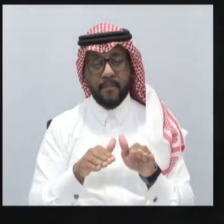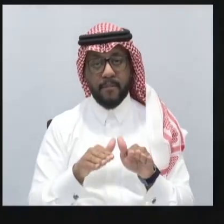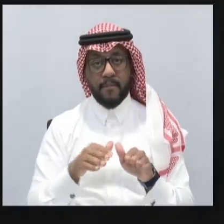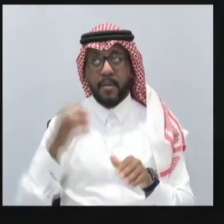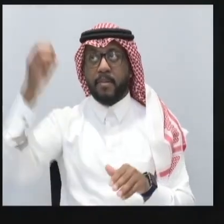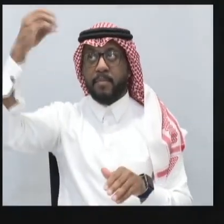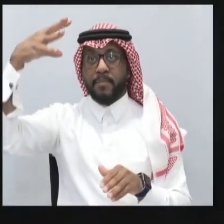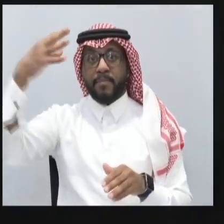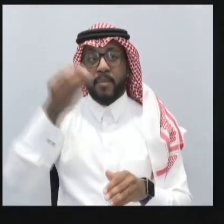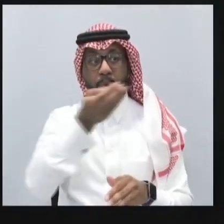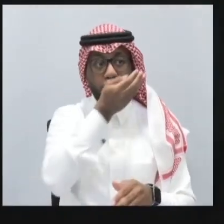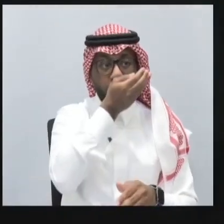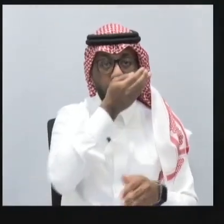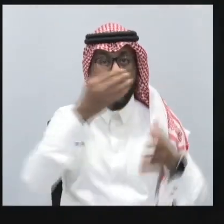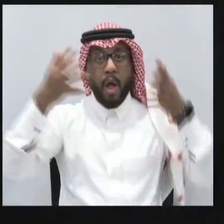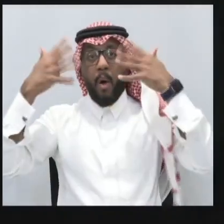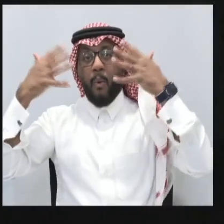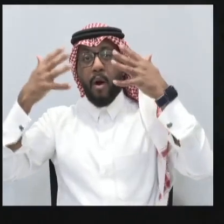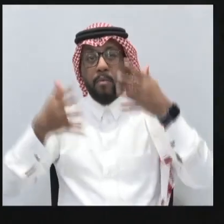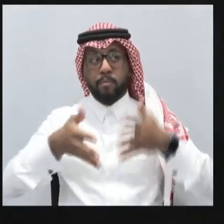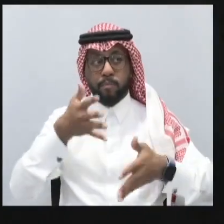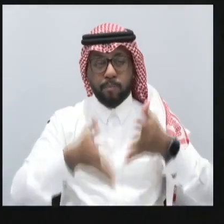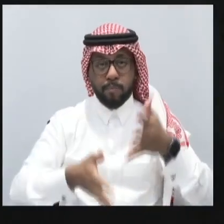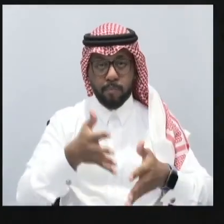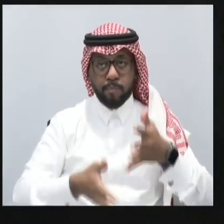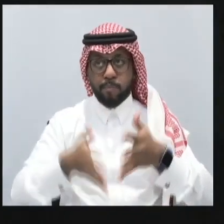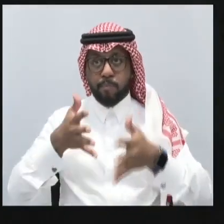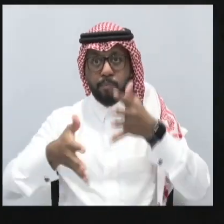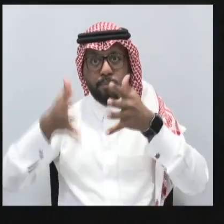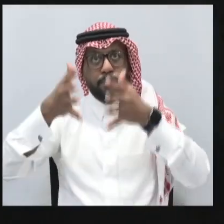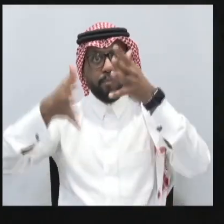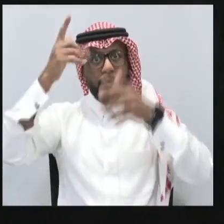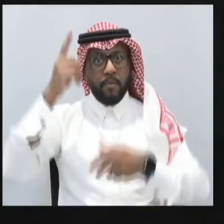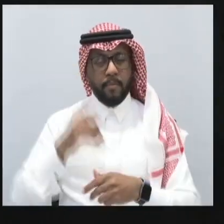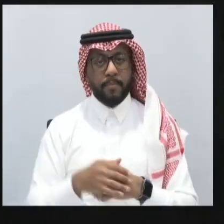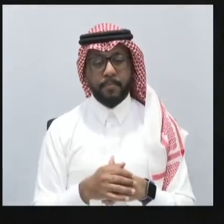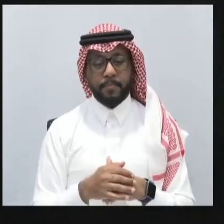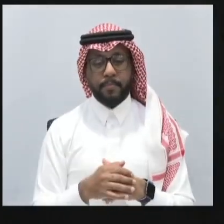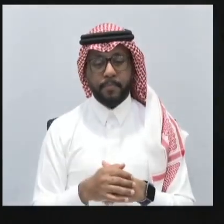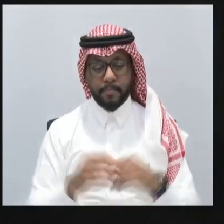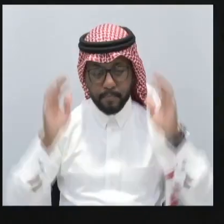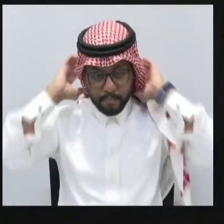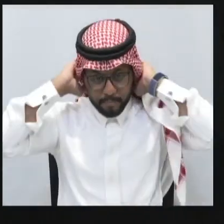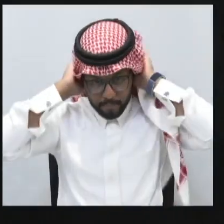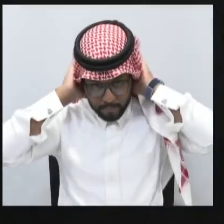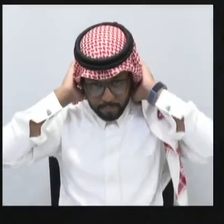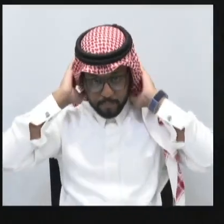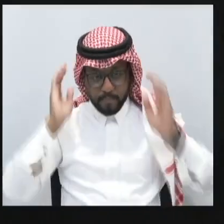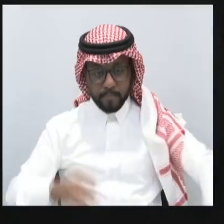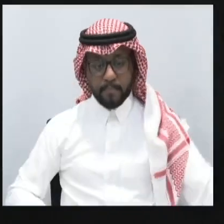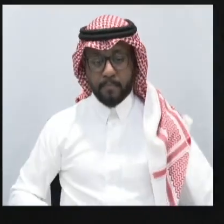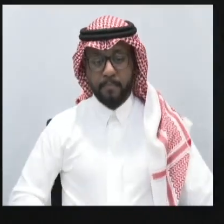والماء والهواء وصار يكبر وينمو جزء من